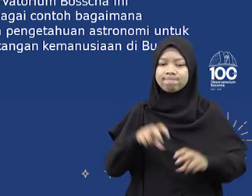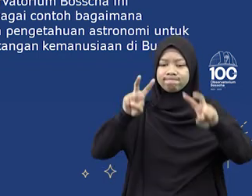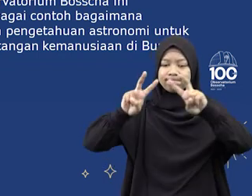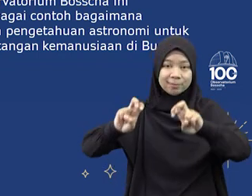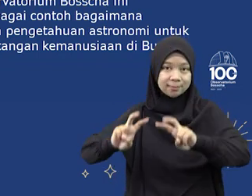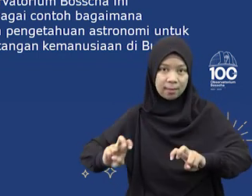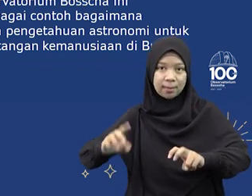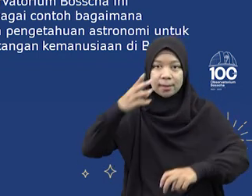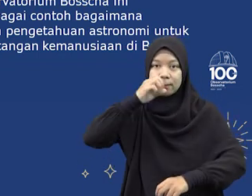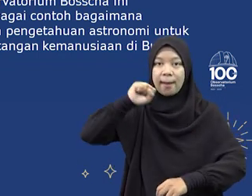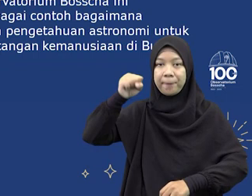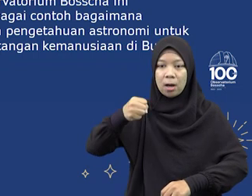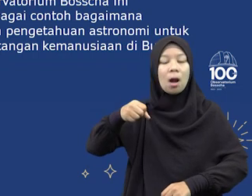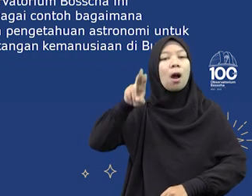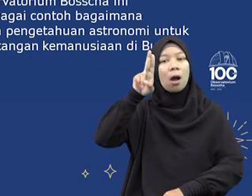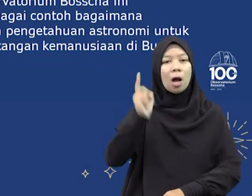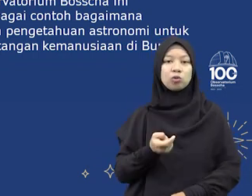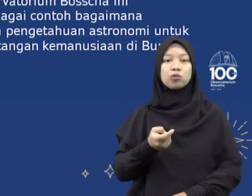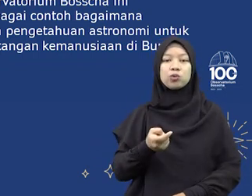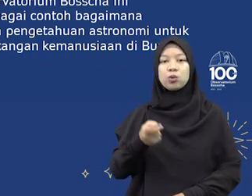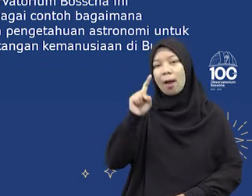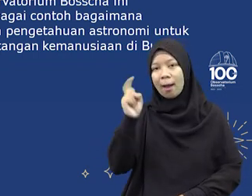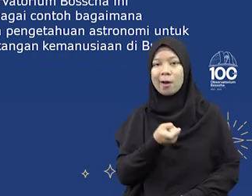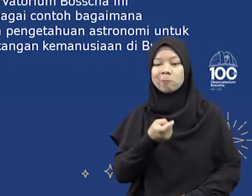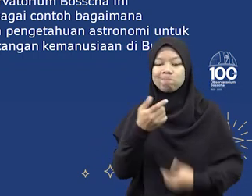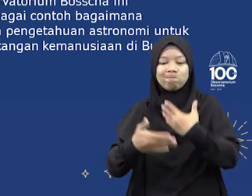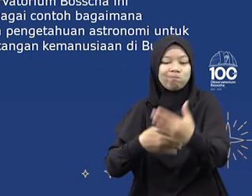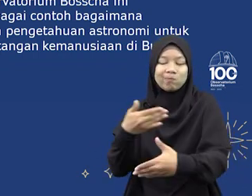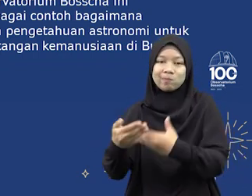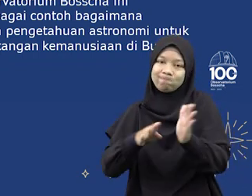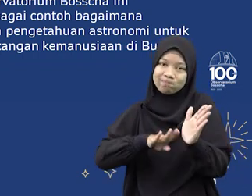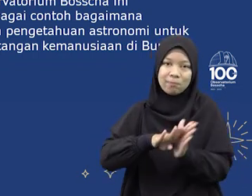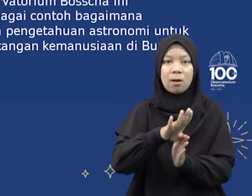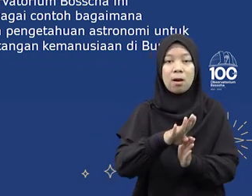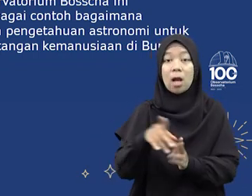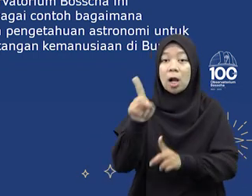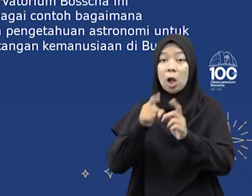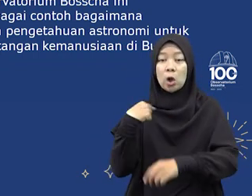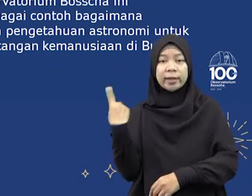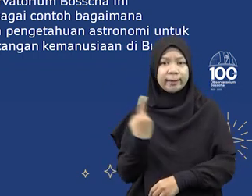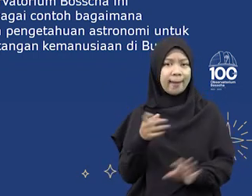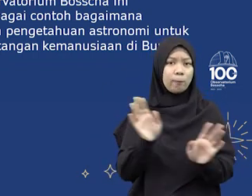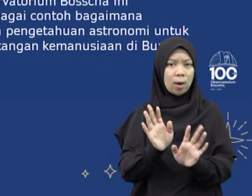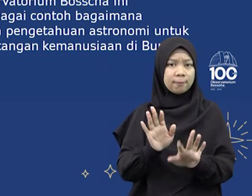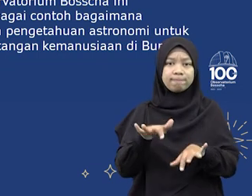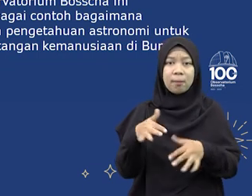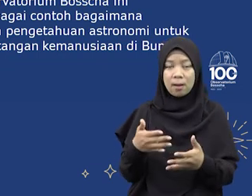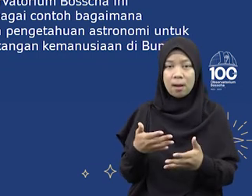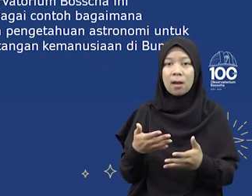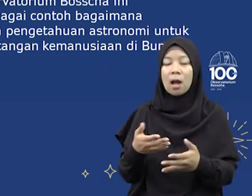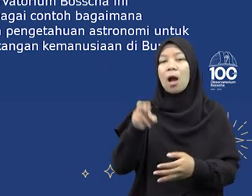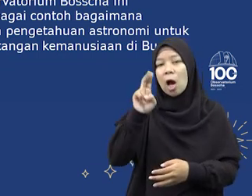ITB harus terus berada di garis depan ilmu pengetahuan Kalau bukan kita dan dibantu dengan